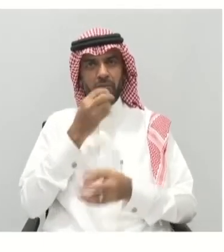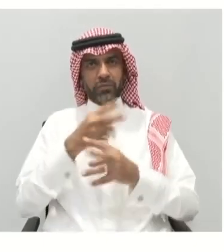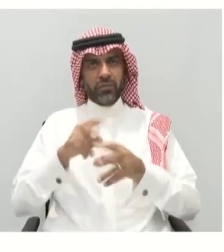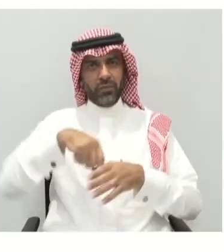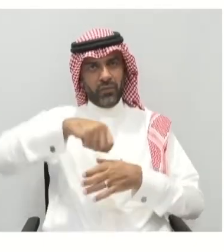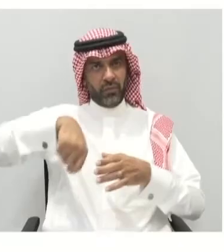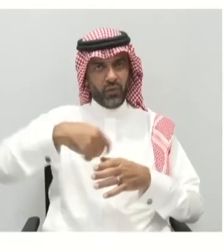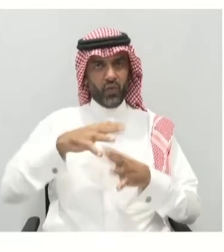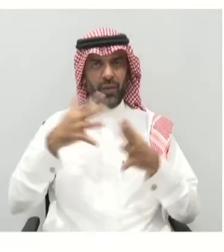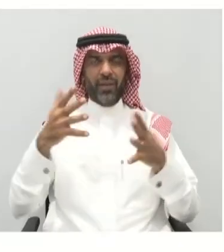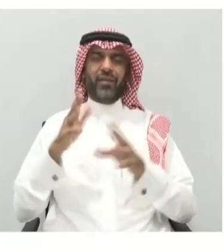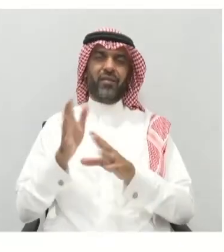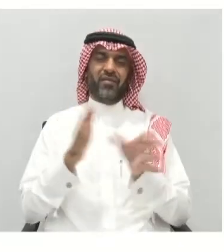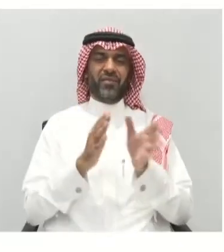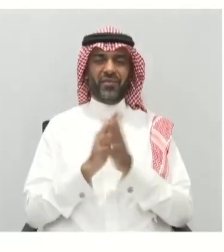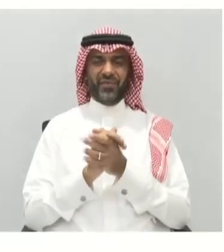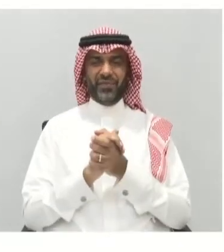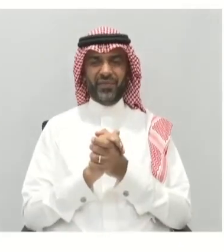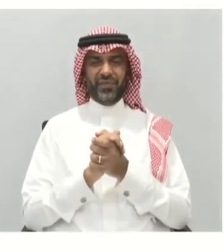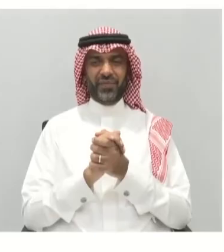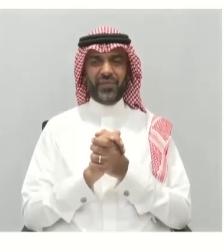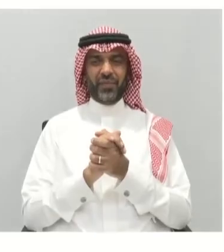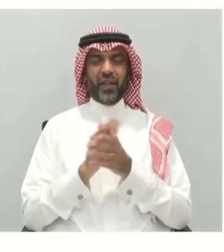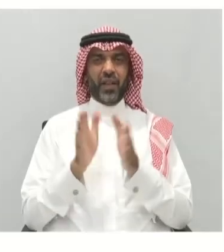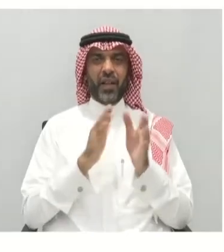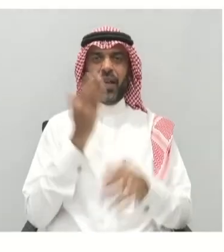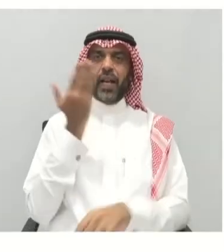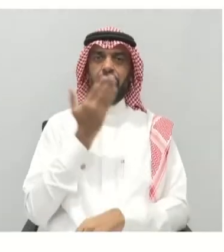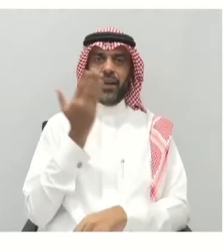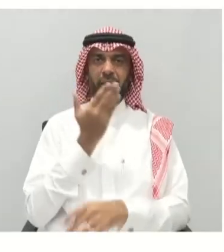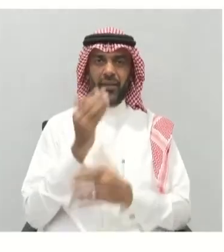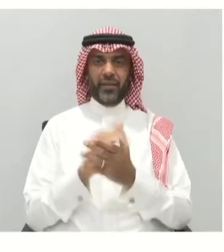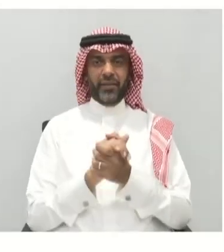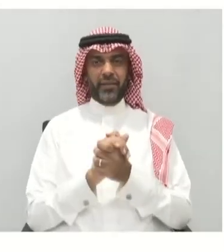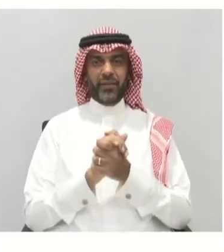طيب عندنا هنا فقره اقرا